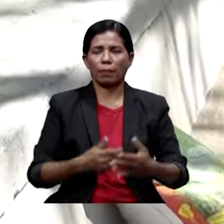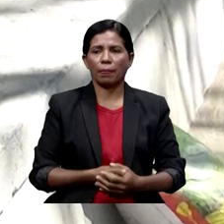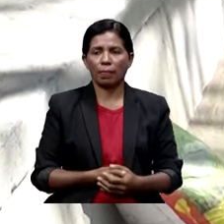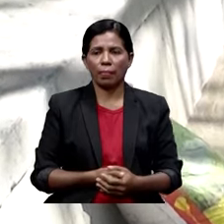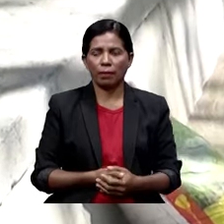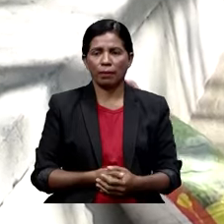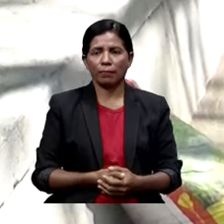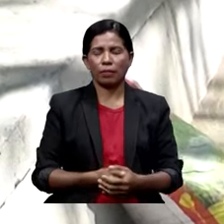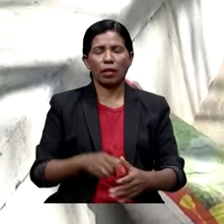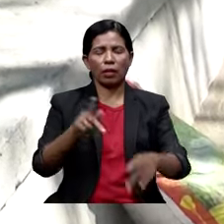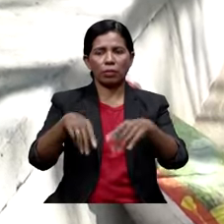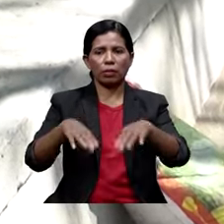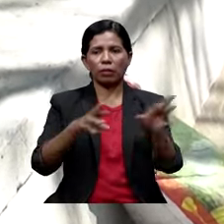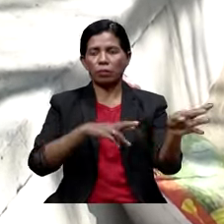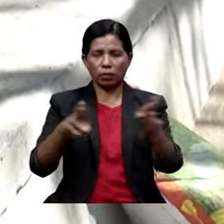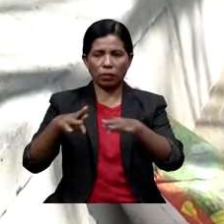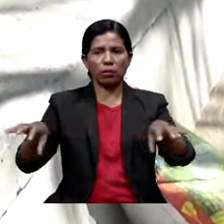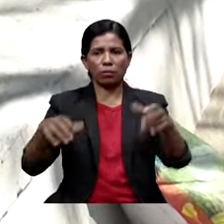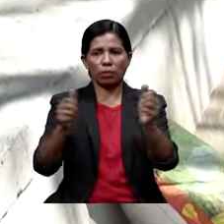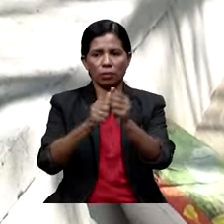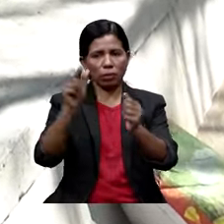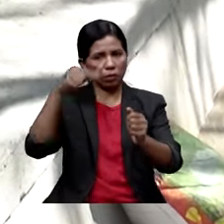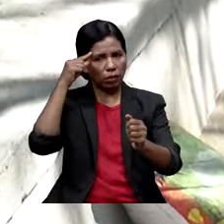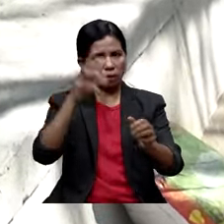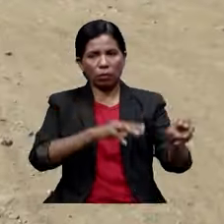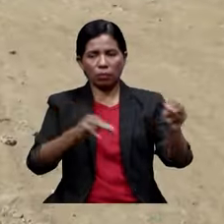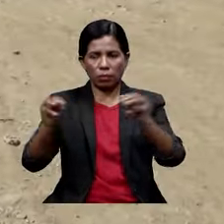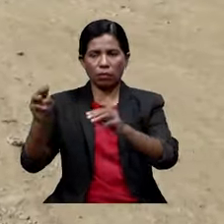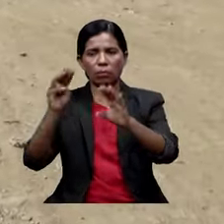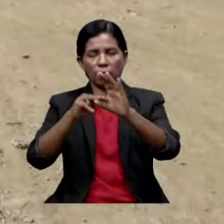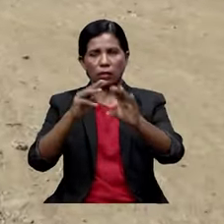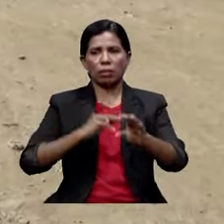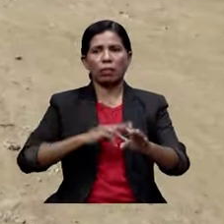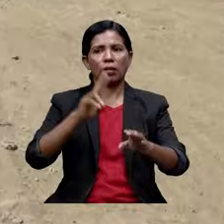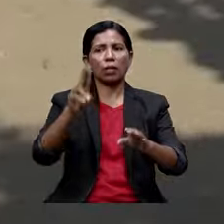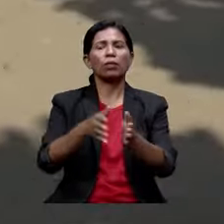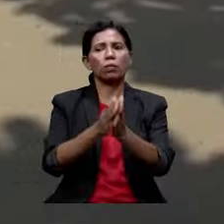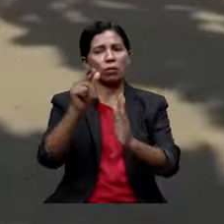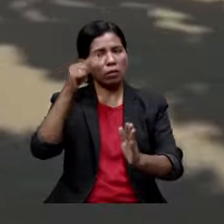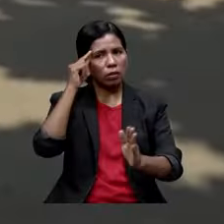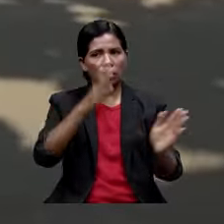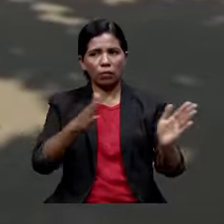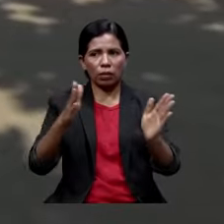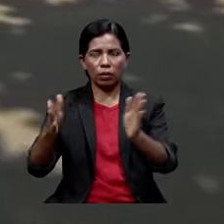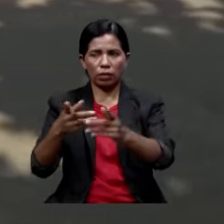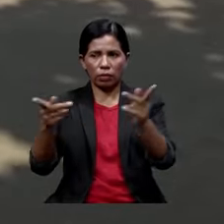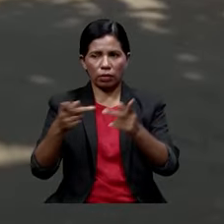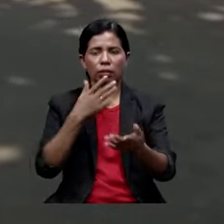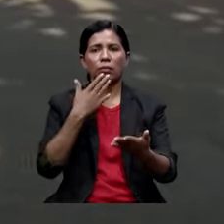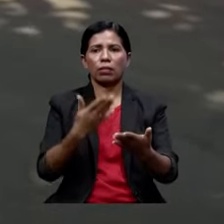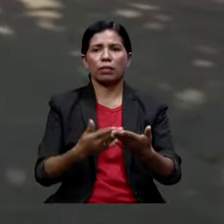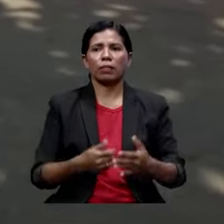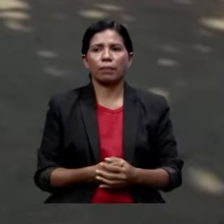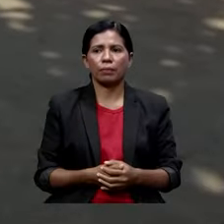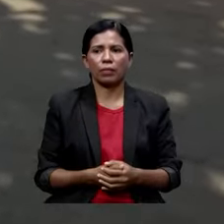sorin seluk vendedor sira mos pronto atau kopera ho guvernu ho di muda ba merkado man lewana me be husu guvernu atau perpara uluk konisang. Ore